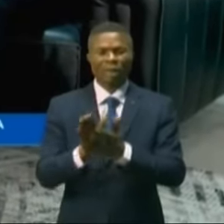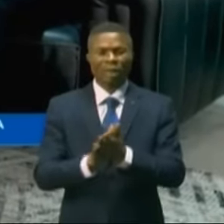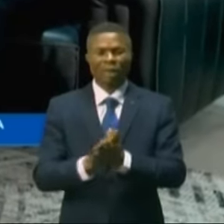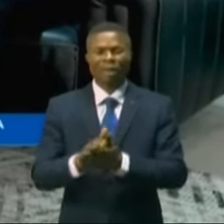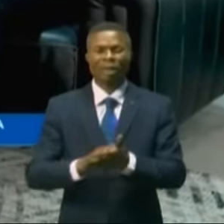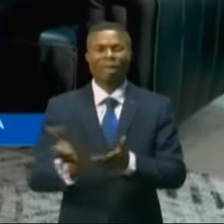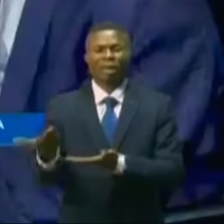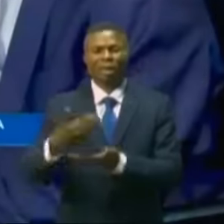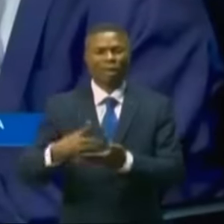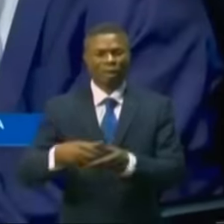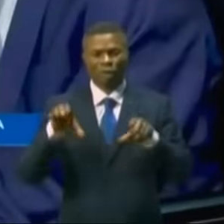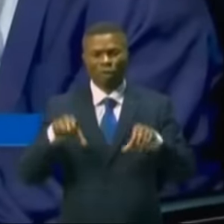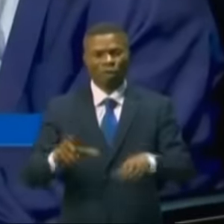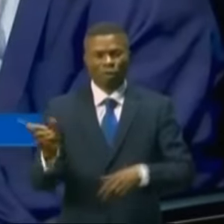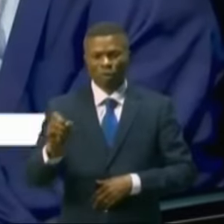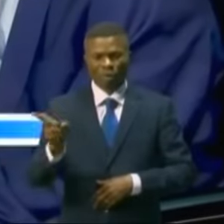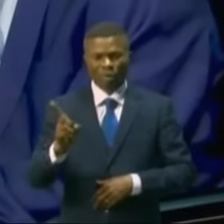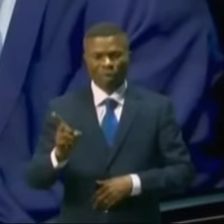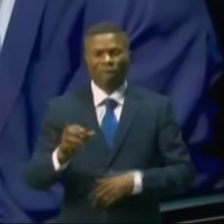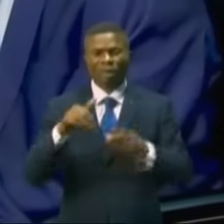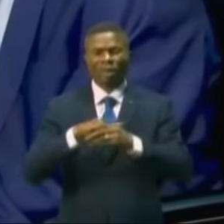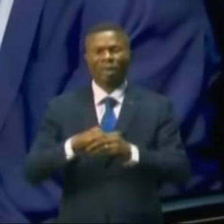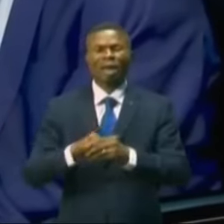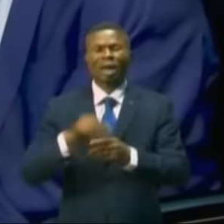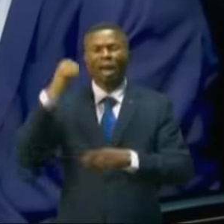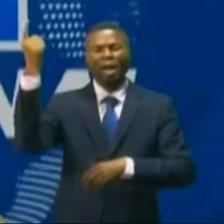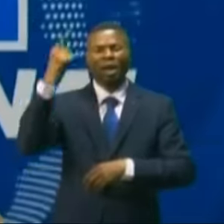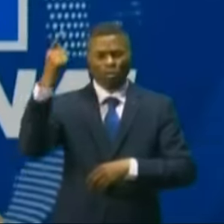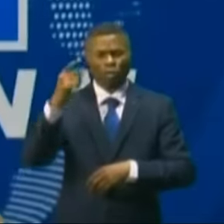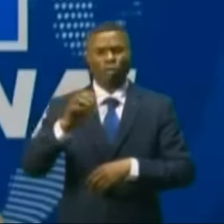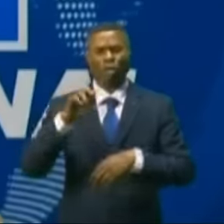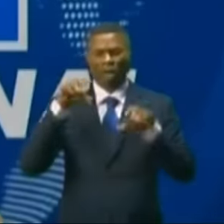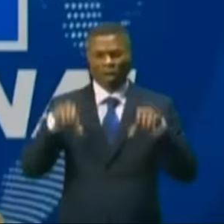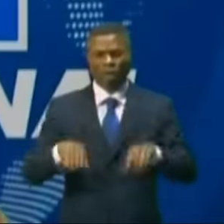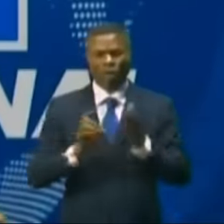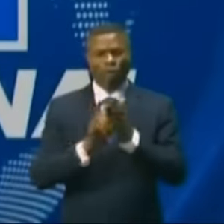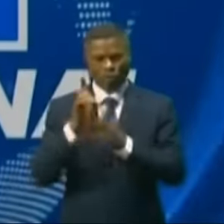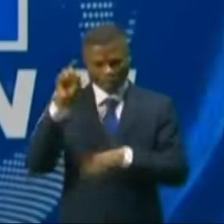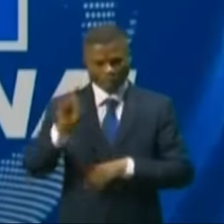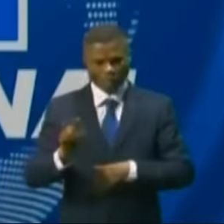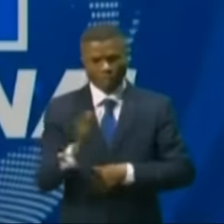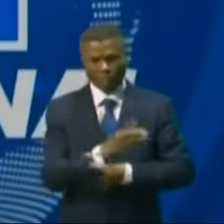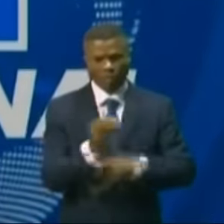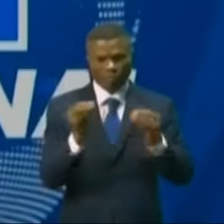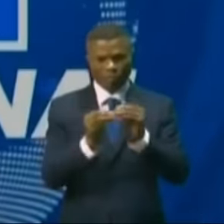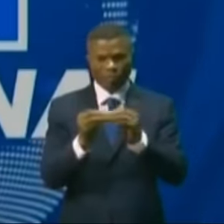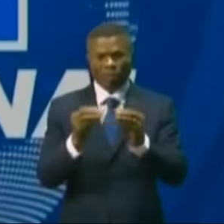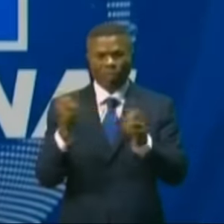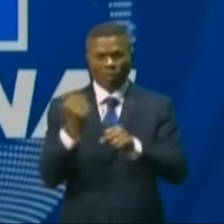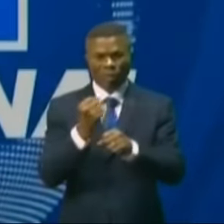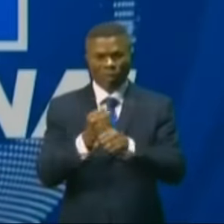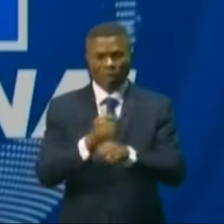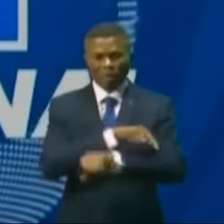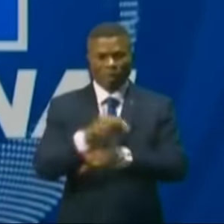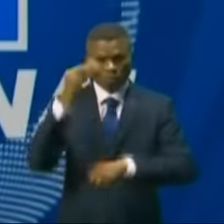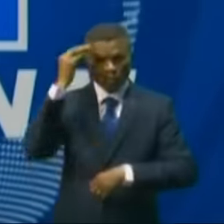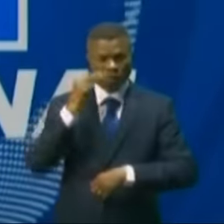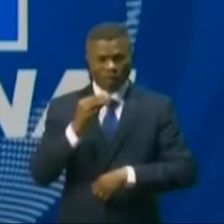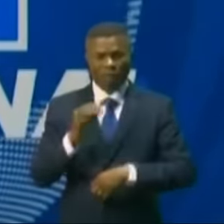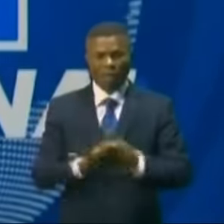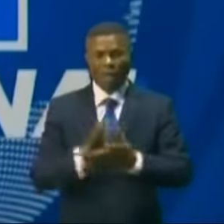géant RDC sur l'échiquier continental. Réunion de travail au ministère des